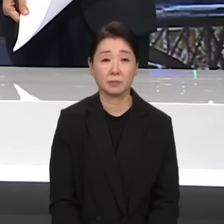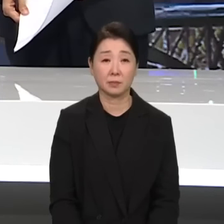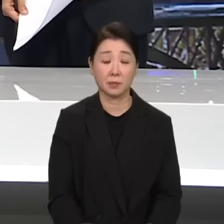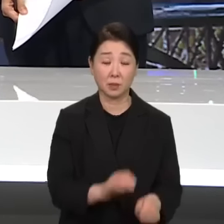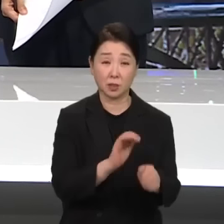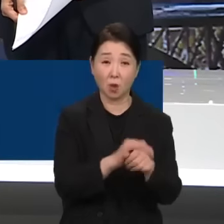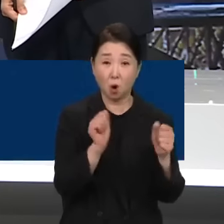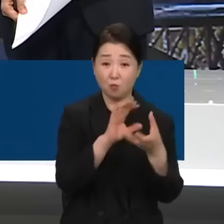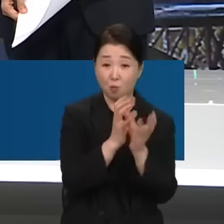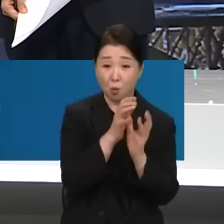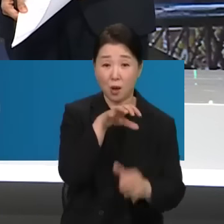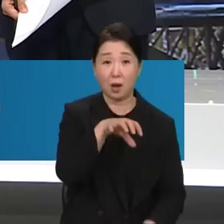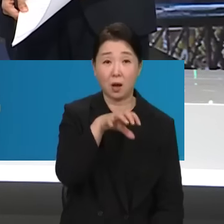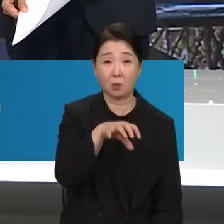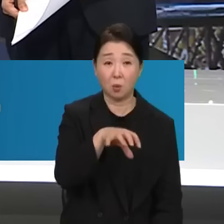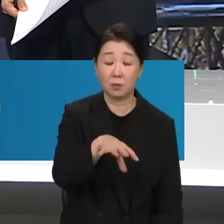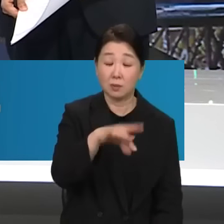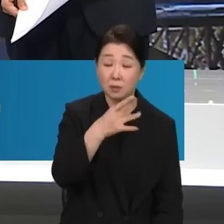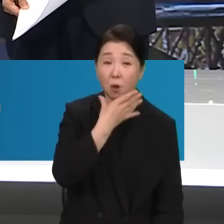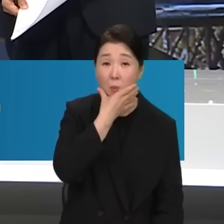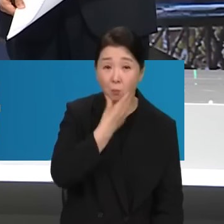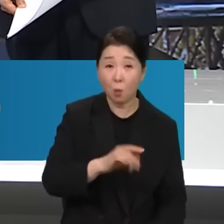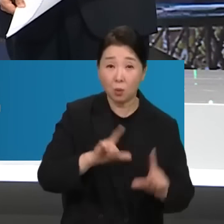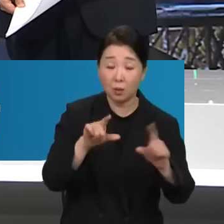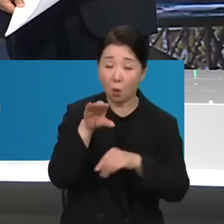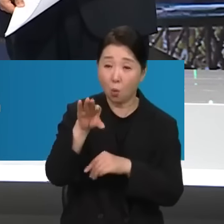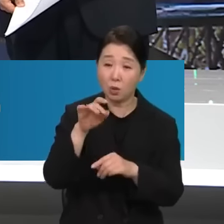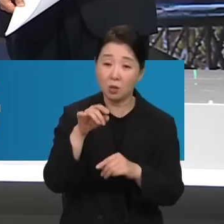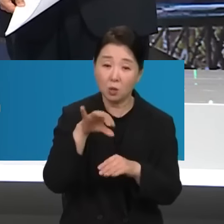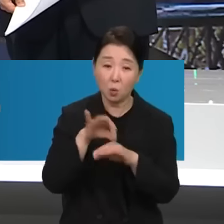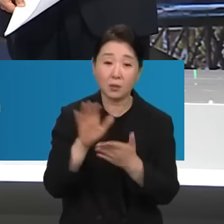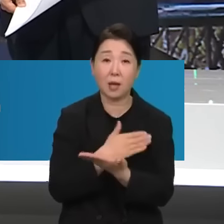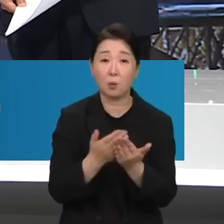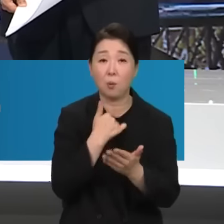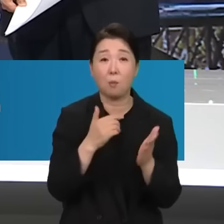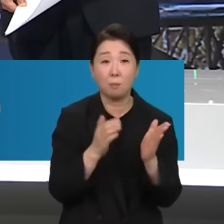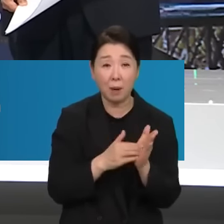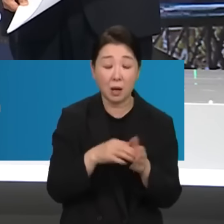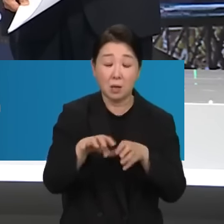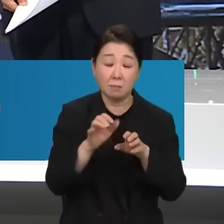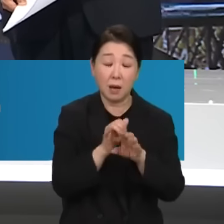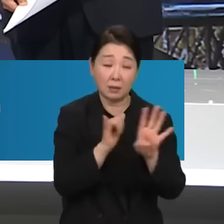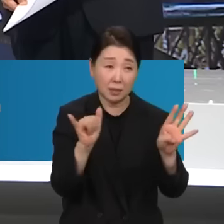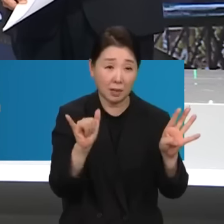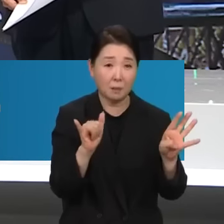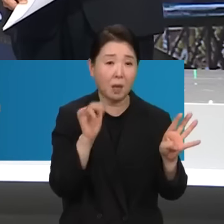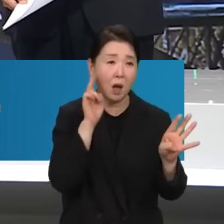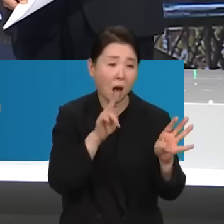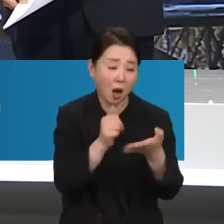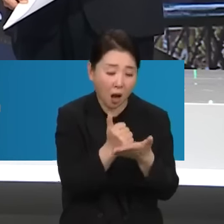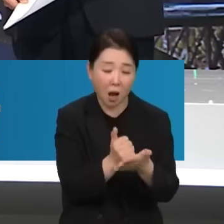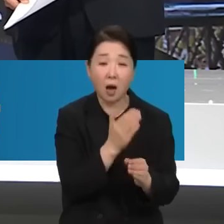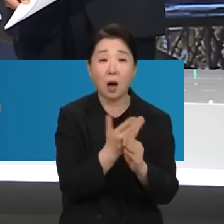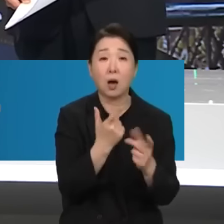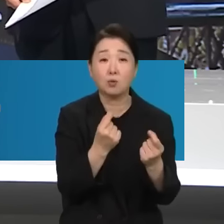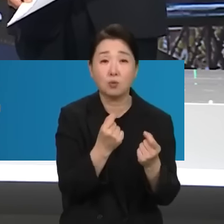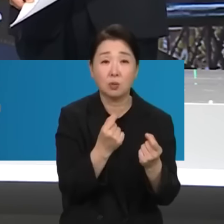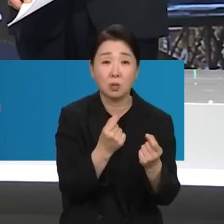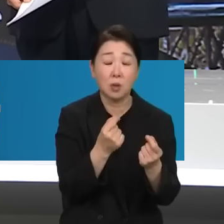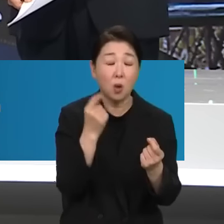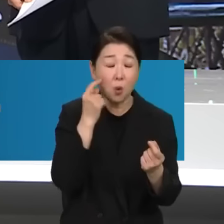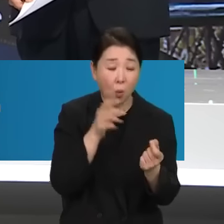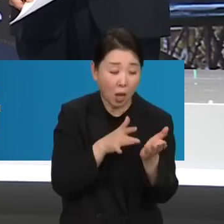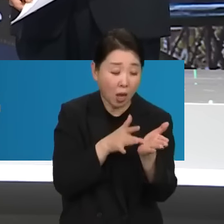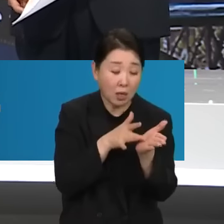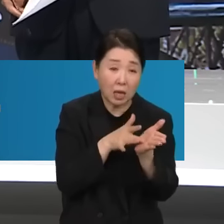경북 봉화에서 초복에 오리고기를 나눠 먹었다가 마을 주민 4명이 중태에 빠졌습니다. 이들에게서 살충제